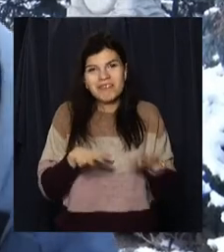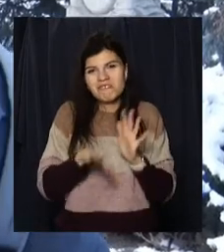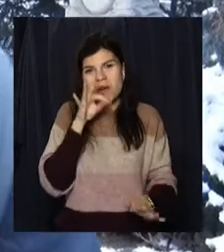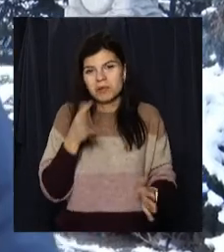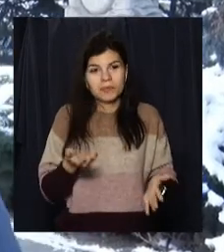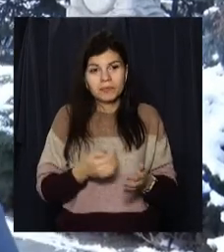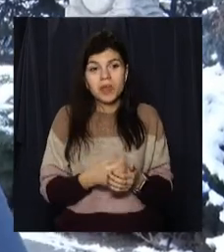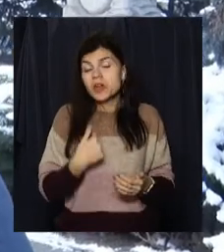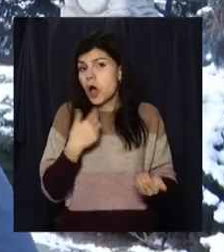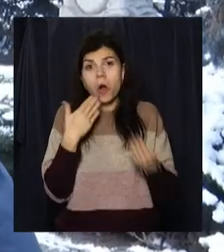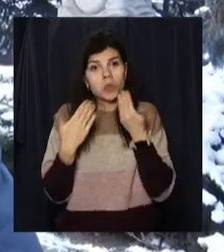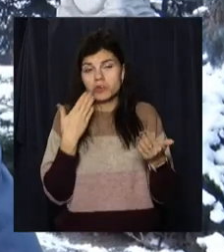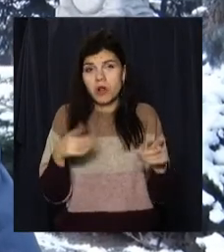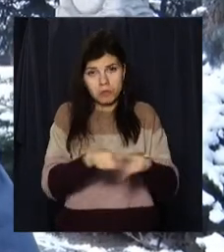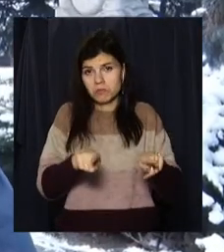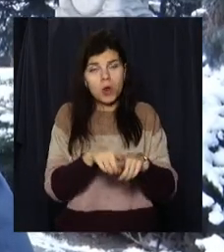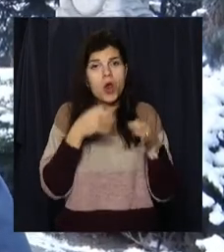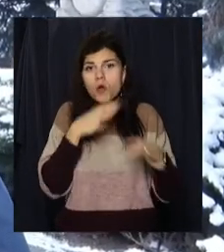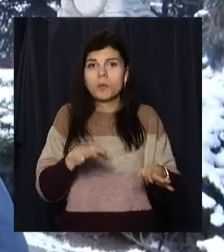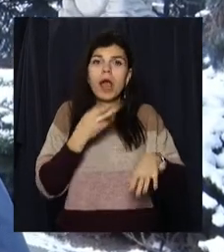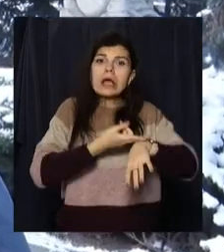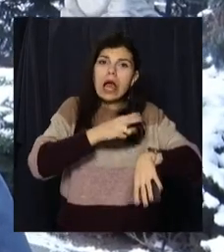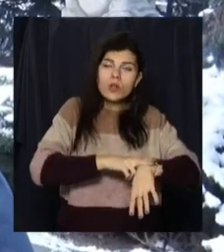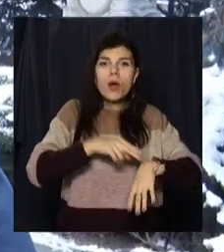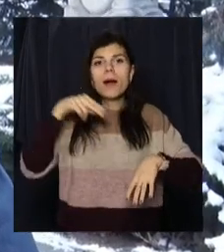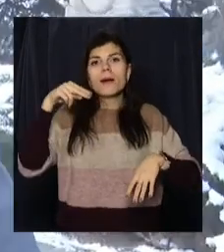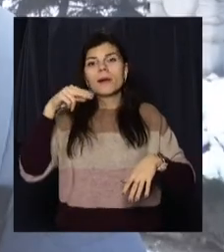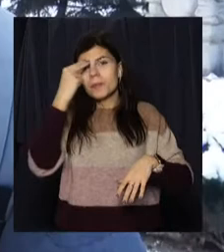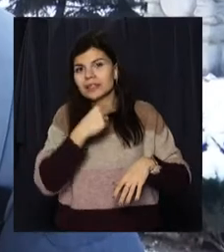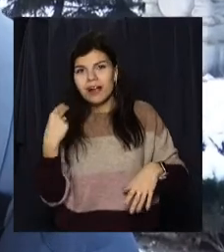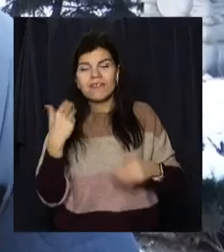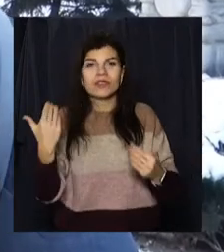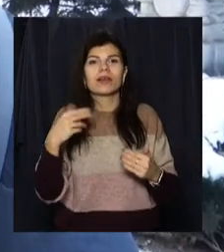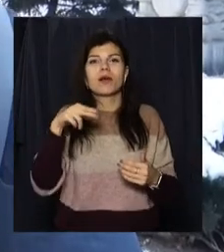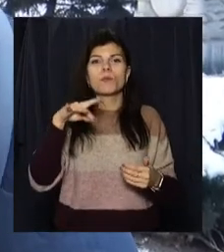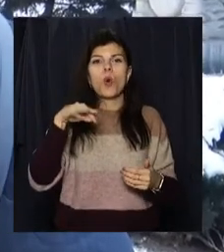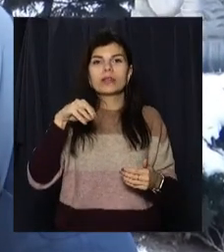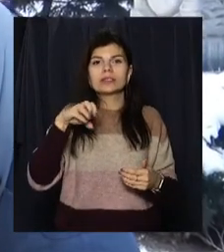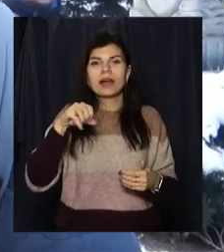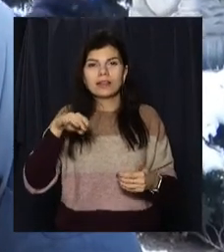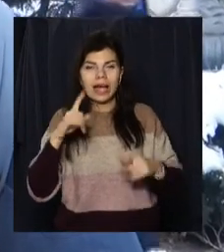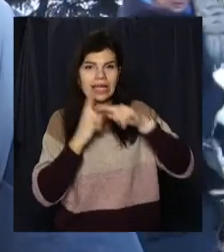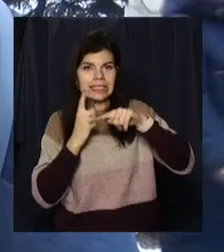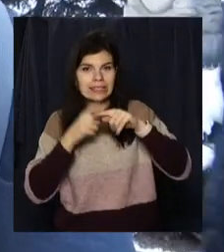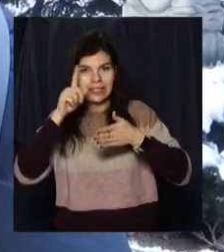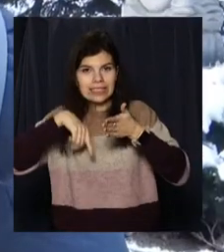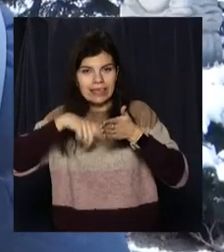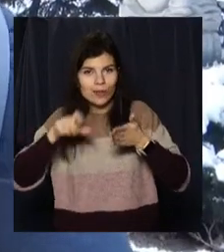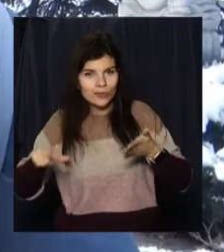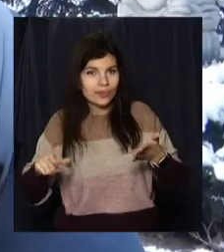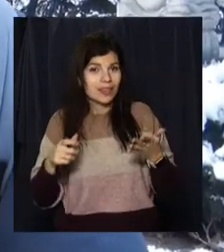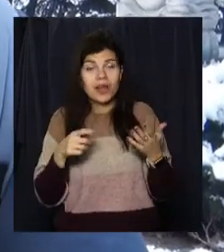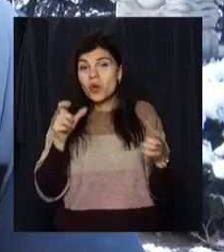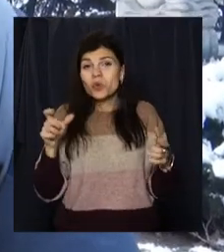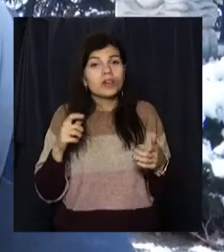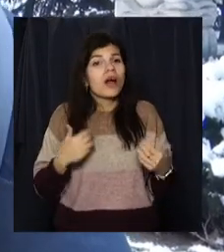всім хорошо отношусь, к католикам, к протестантам, к православним. У нас, мені кажется, люди празднують, коли